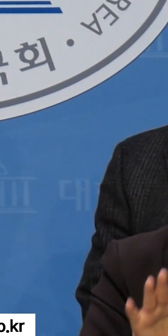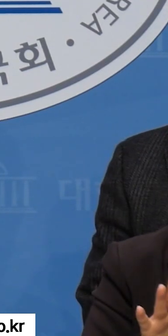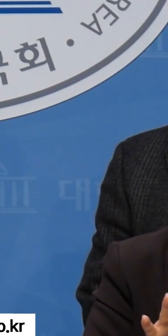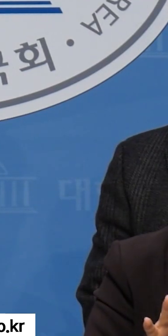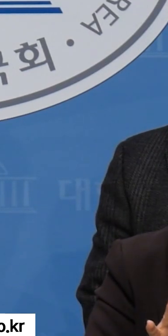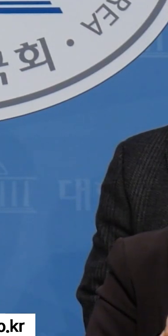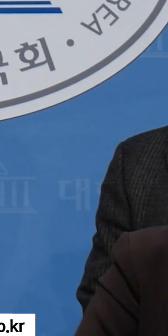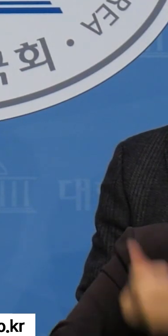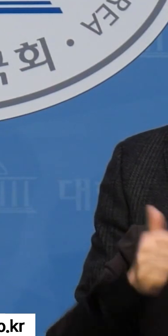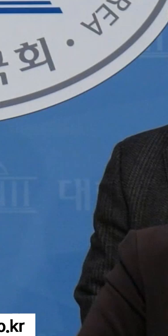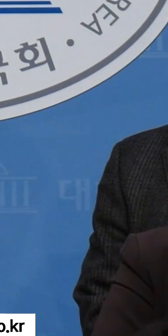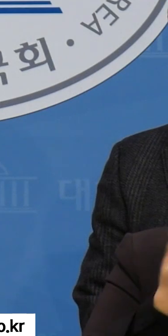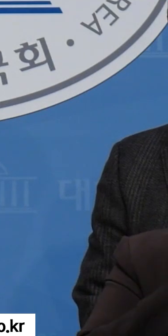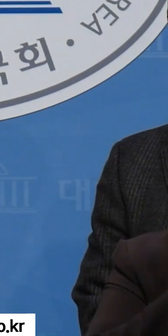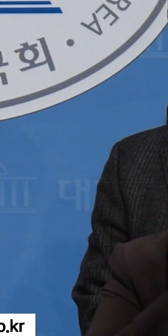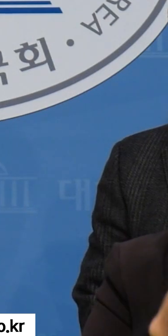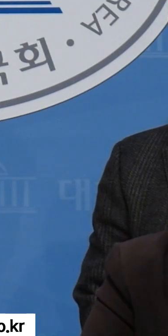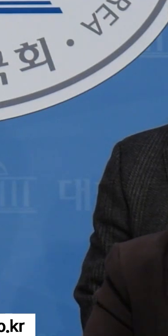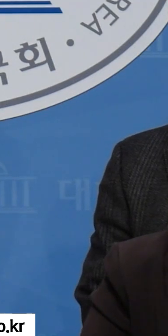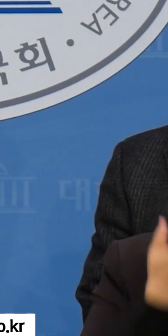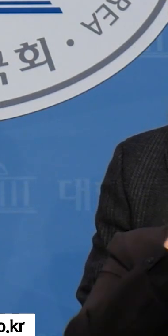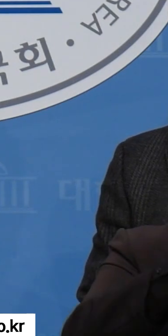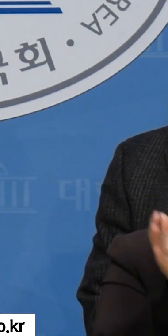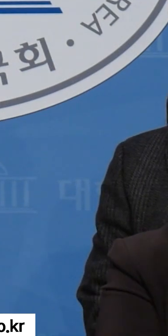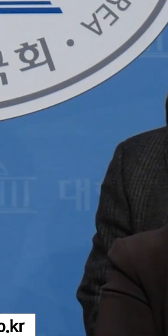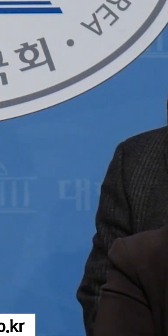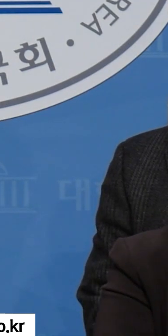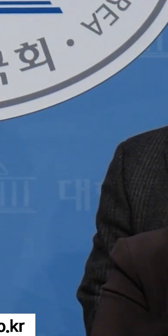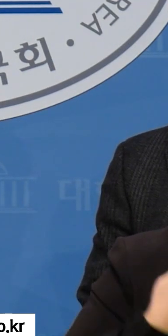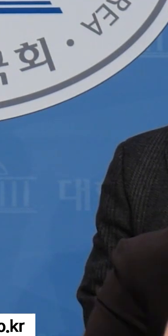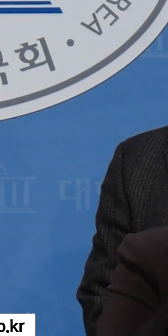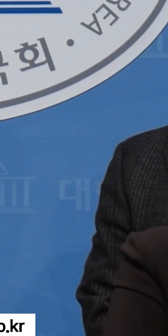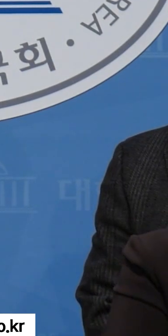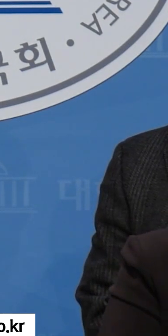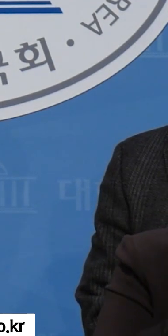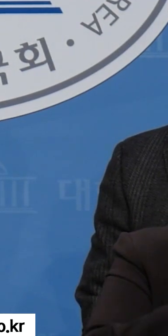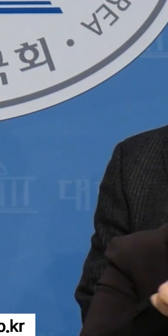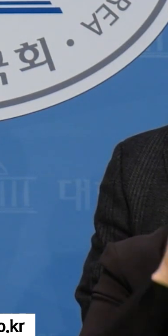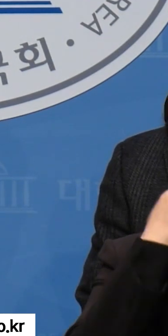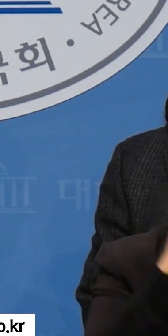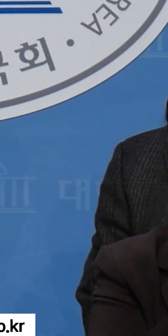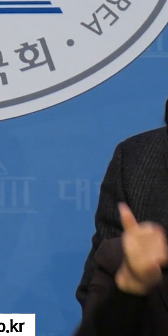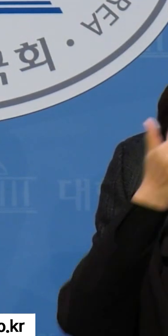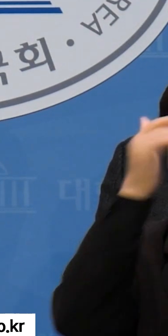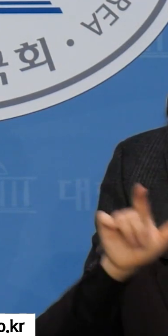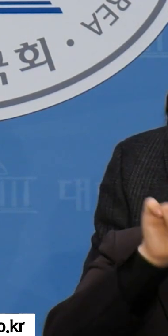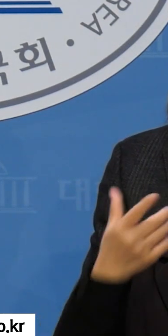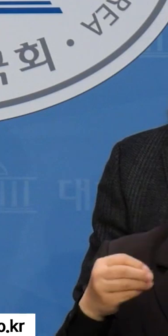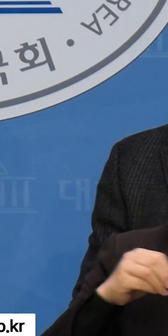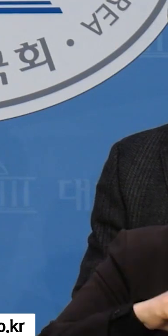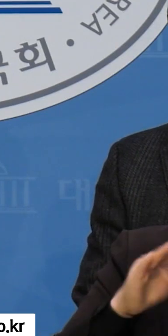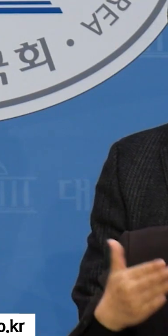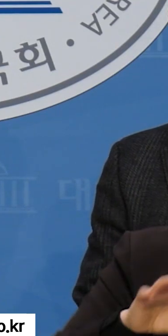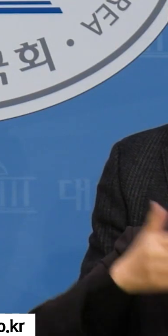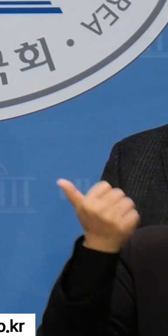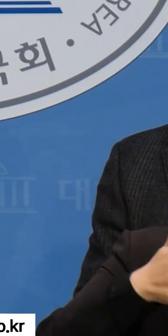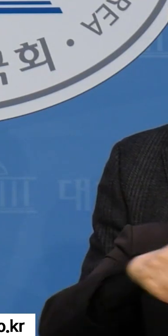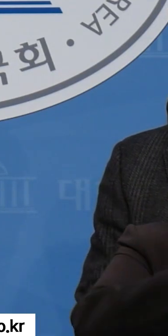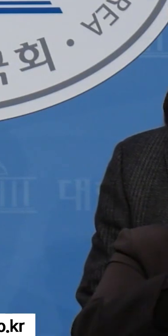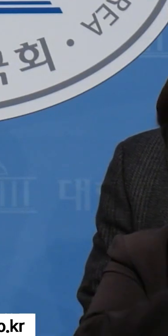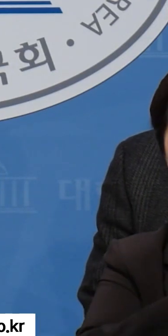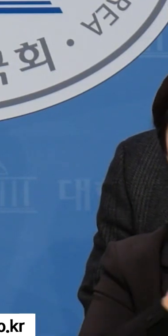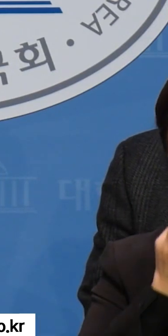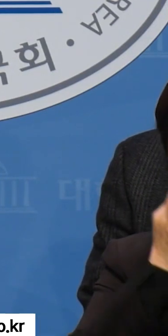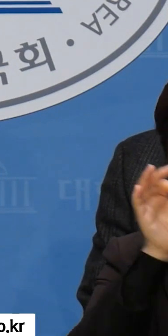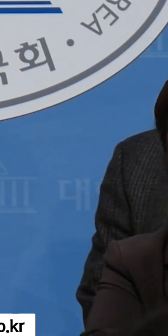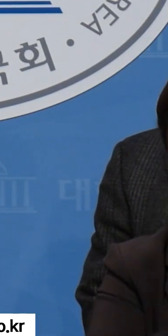되고자 합니다. 더불어민주당 서울시당과 함께 서민과 청년의 삶을 반영하는 총선기획위원으로